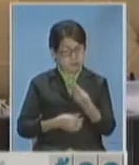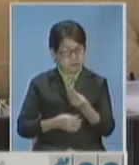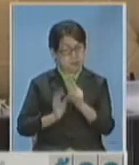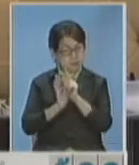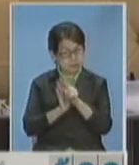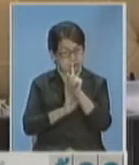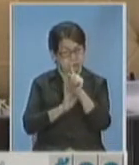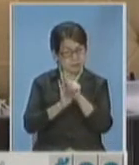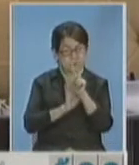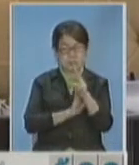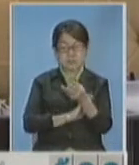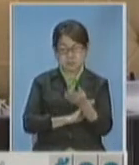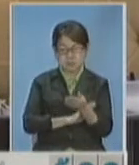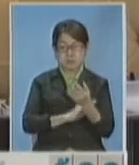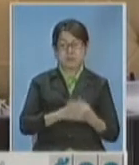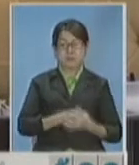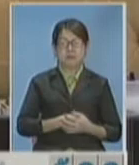ท่านอีกสัก1หรือ2นาทีครับเชิญฮะ